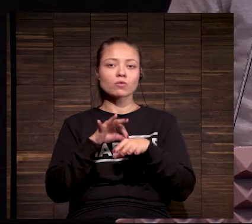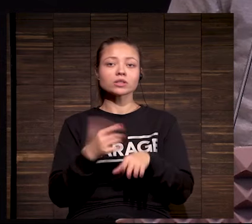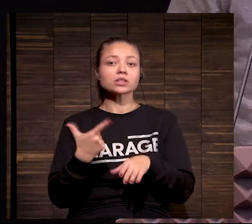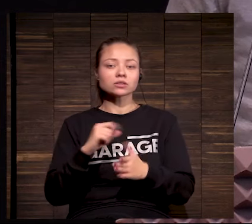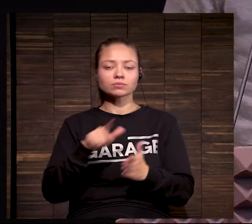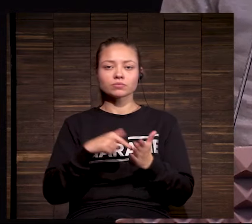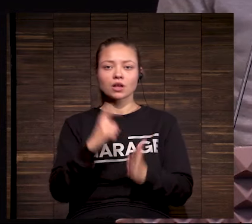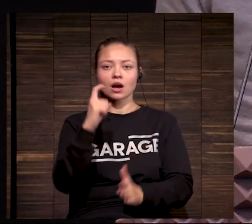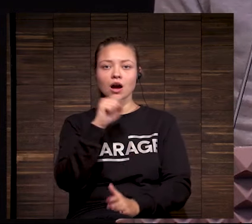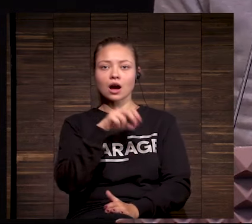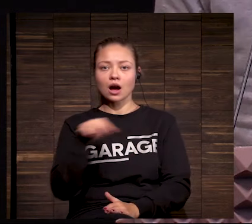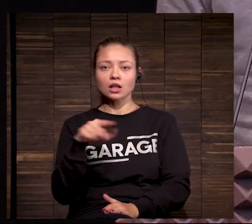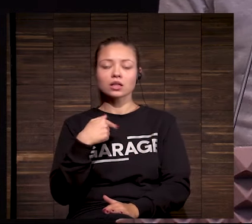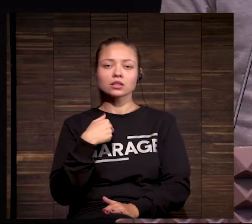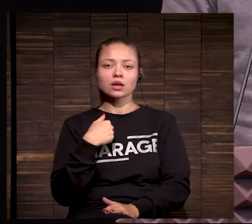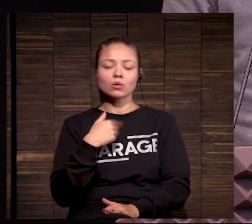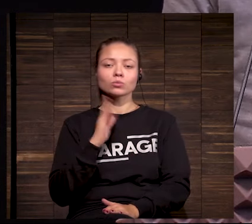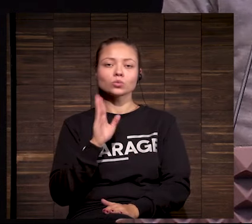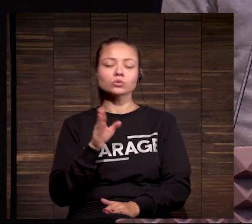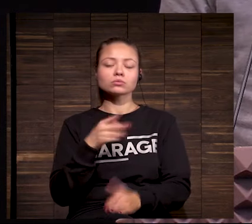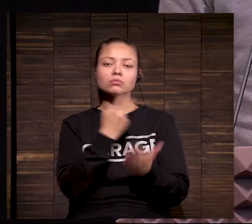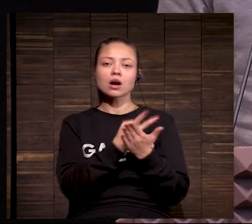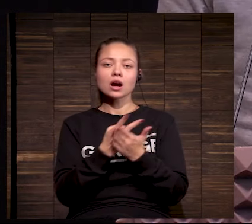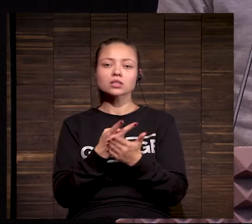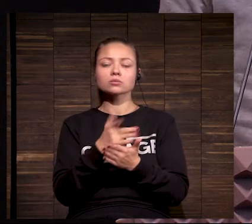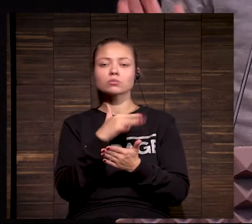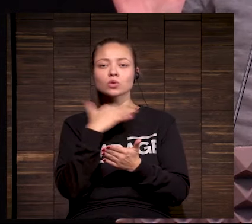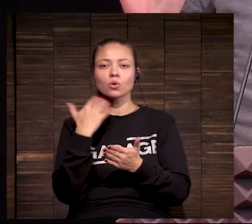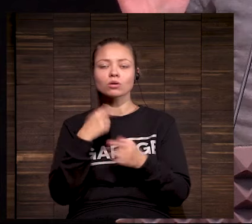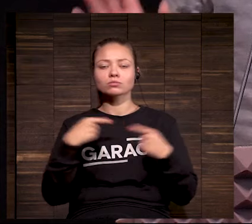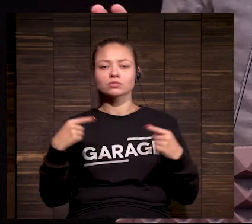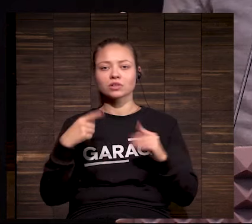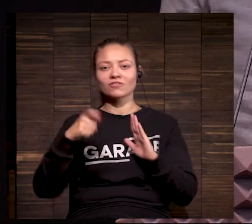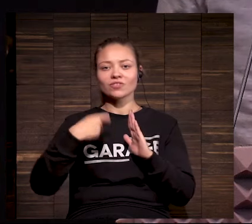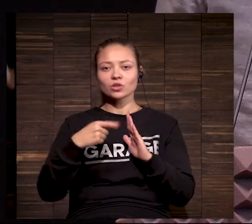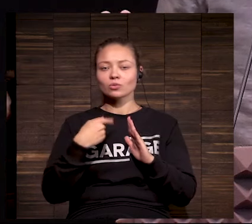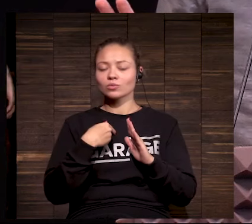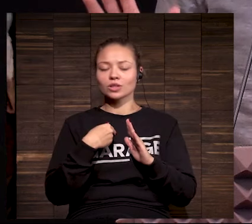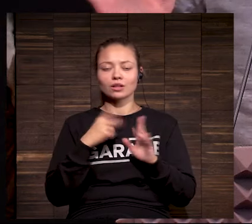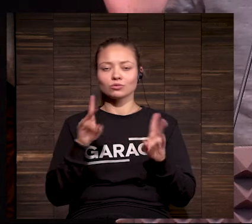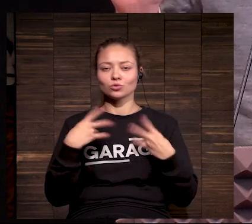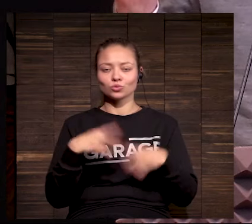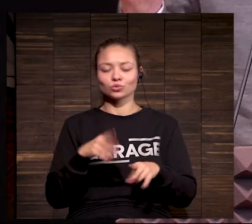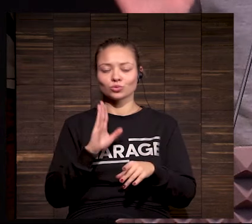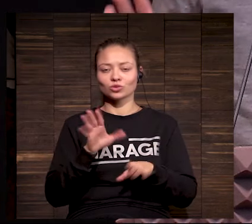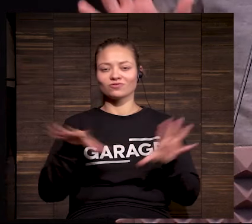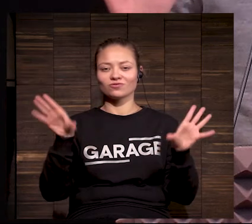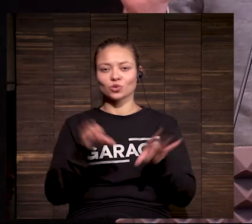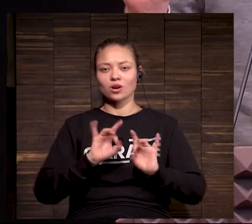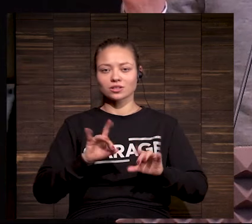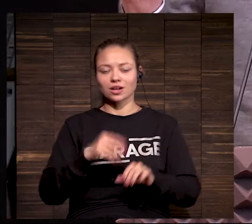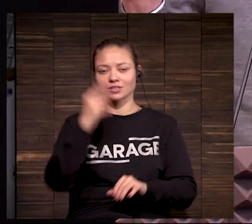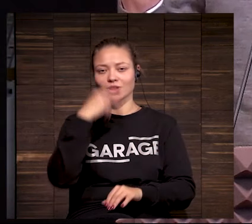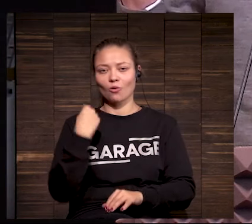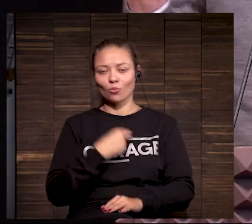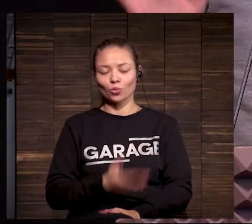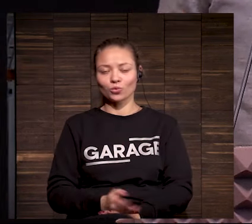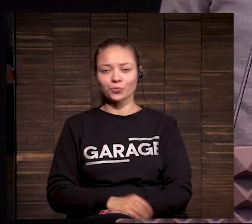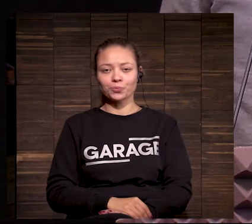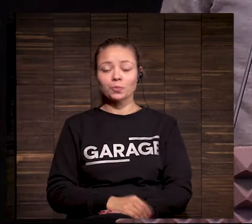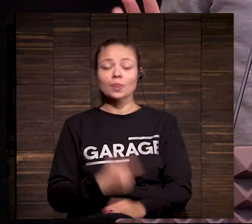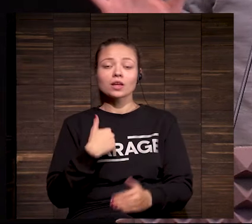я буду показать вам много буду показывать вам много разных видео мне не придется все рассказывать слава богу в